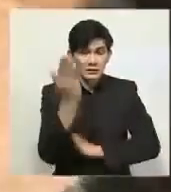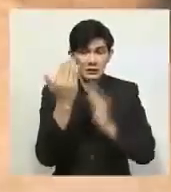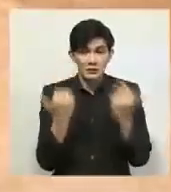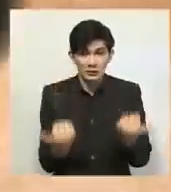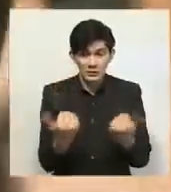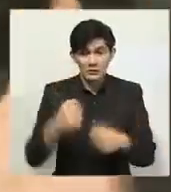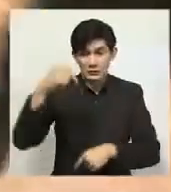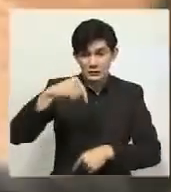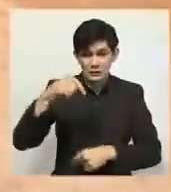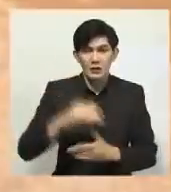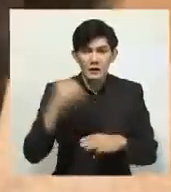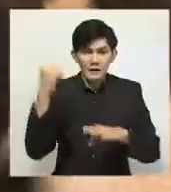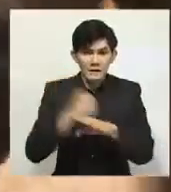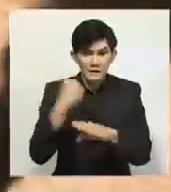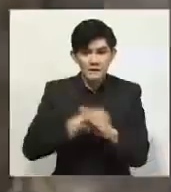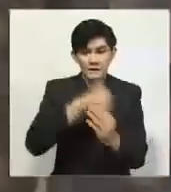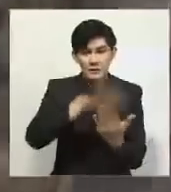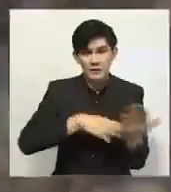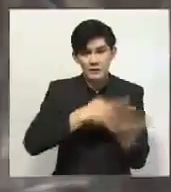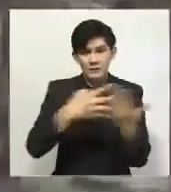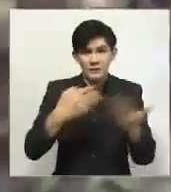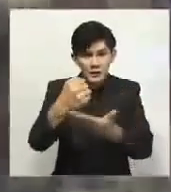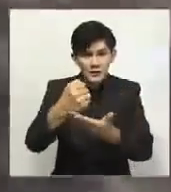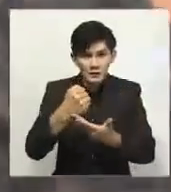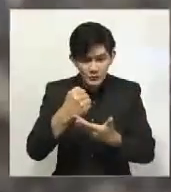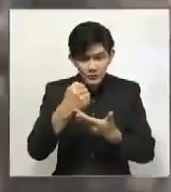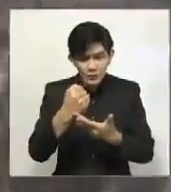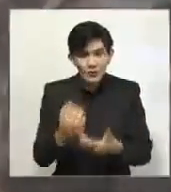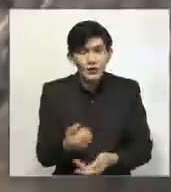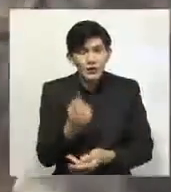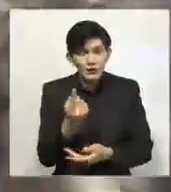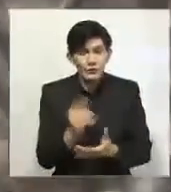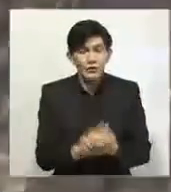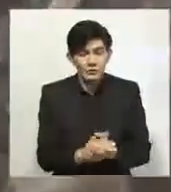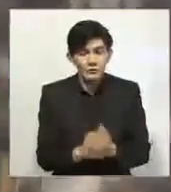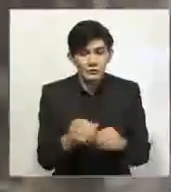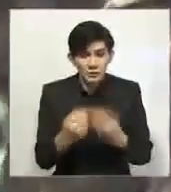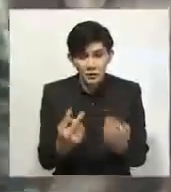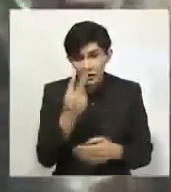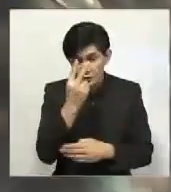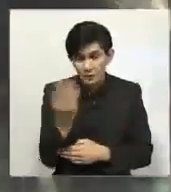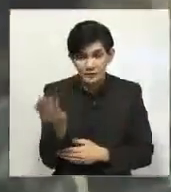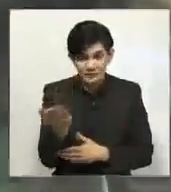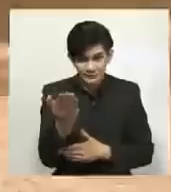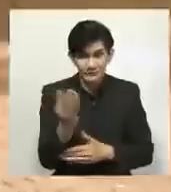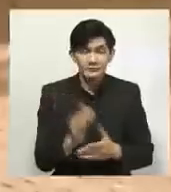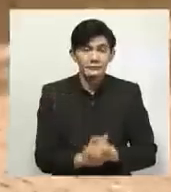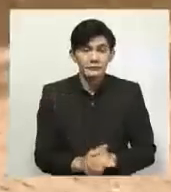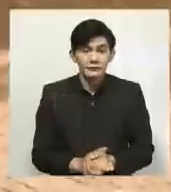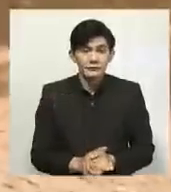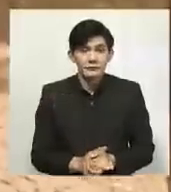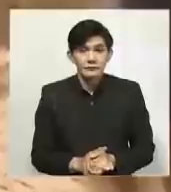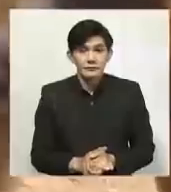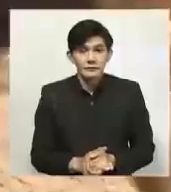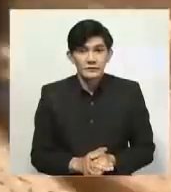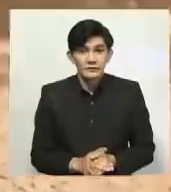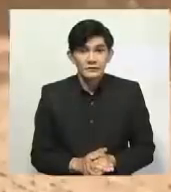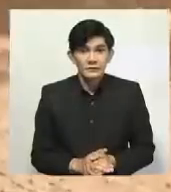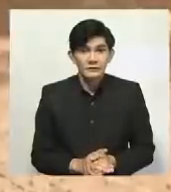านะครับที่นี่มีการซ้อมแผนช่วยเหลือผู้ประสบเหตุฉุกเฉินนะครับจะเป็นอย่างไรไปติดตามจากรายงานครับ